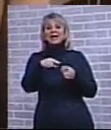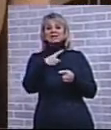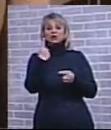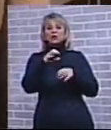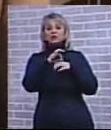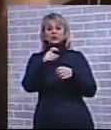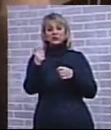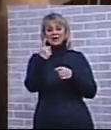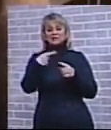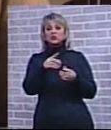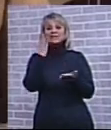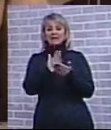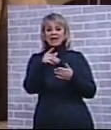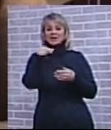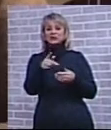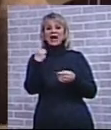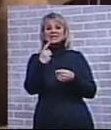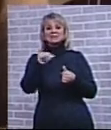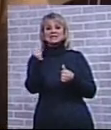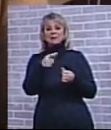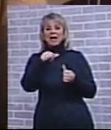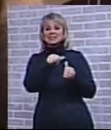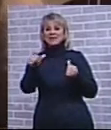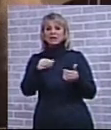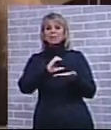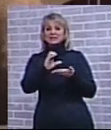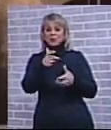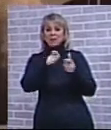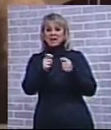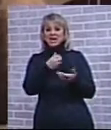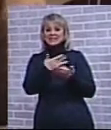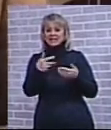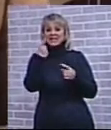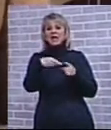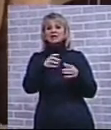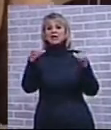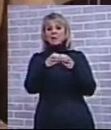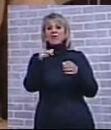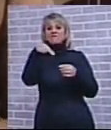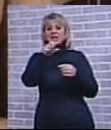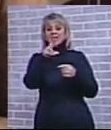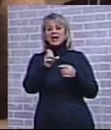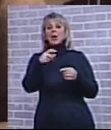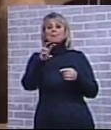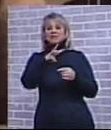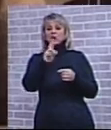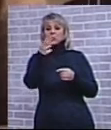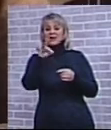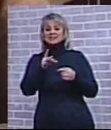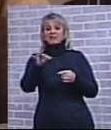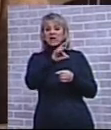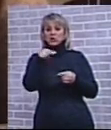из ведущих хозяйств, являющееся одним из наших основных поставщиков молока сырья. Это компания «Вера» из Матвеево-Курганского